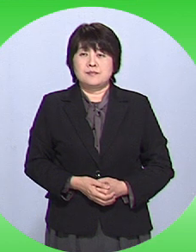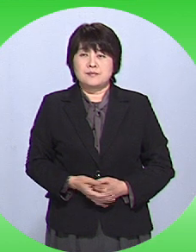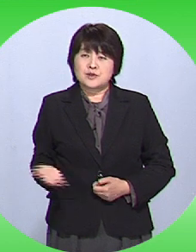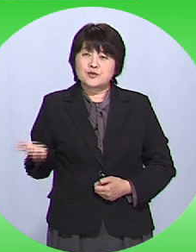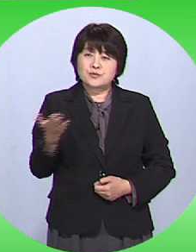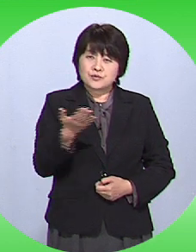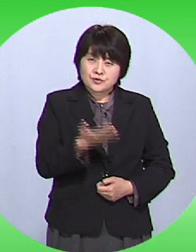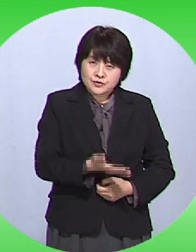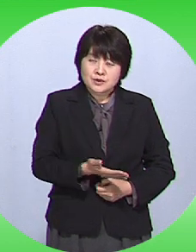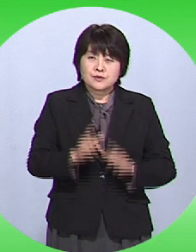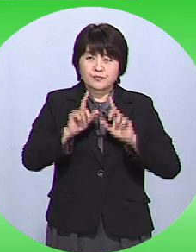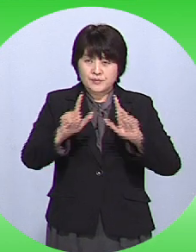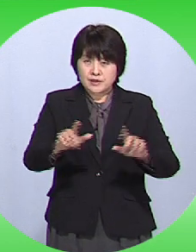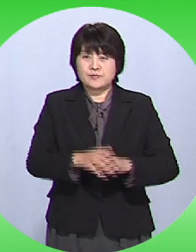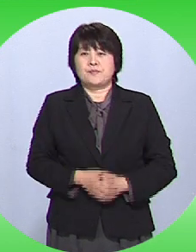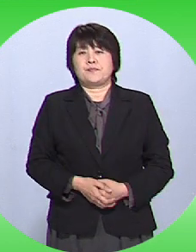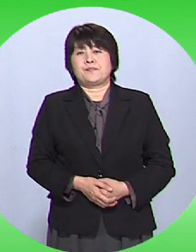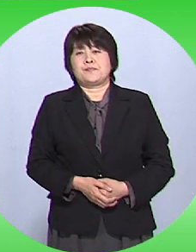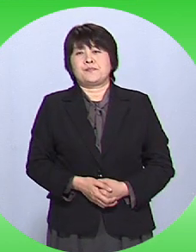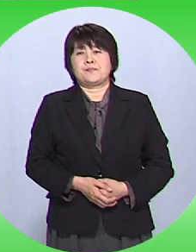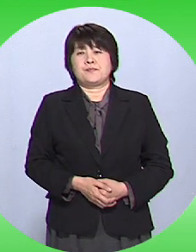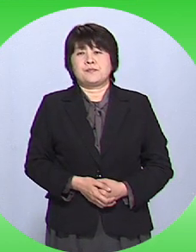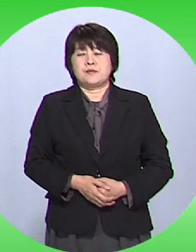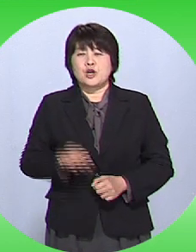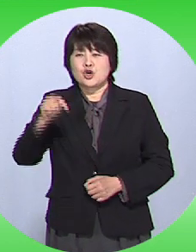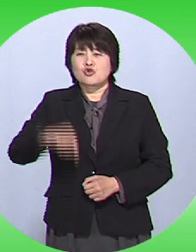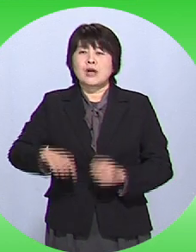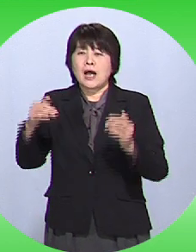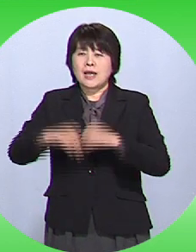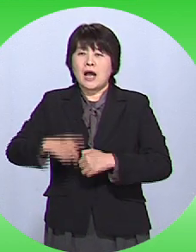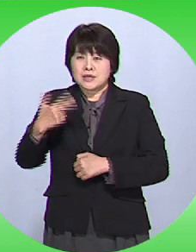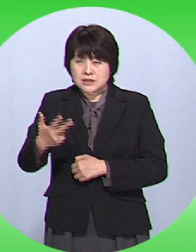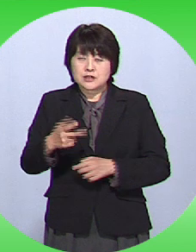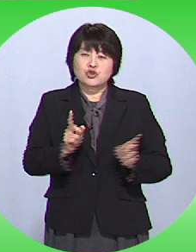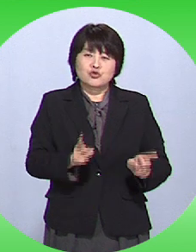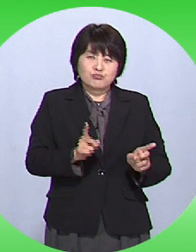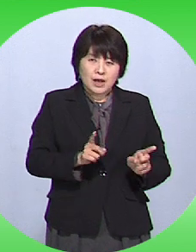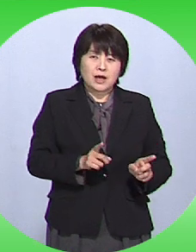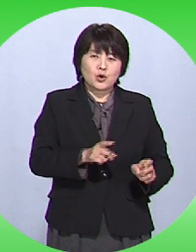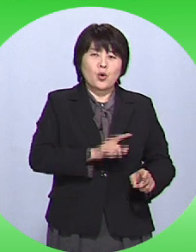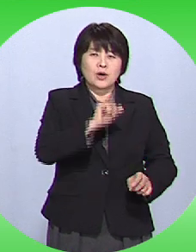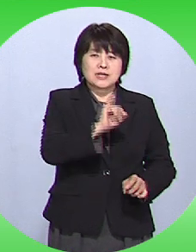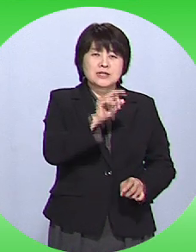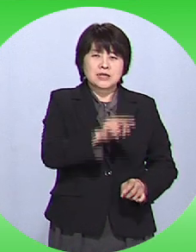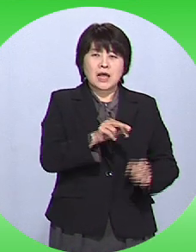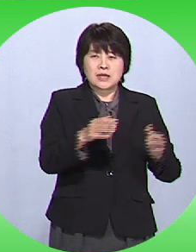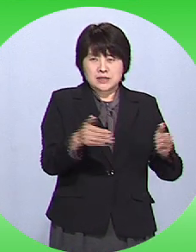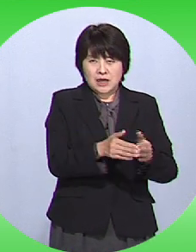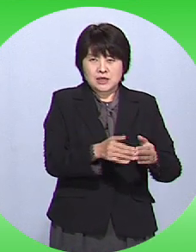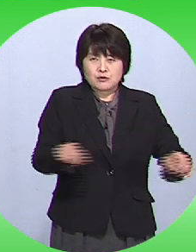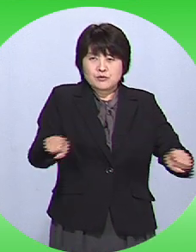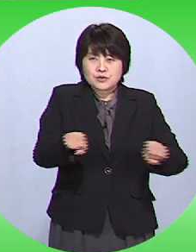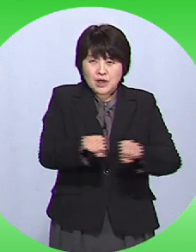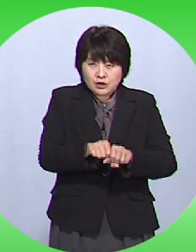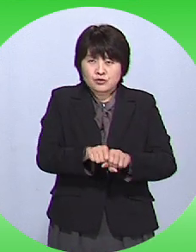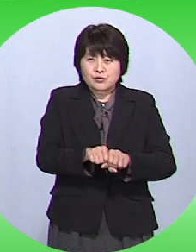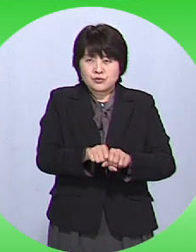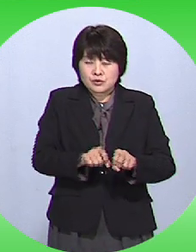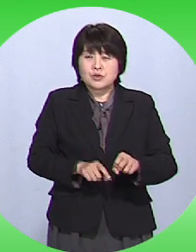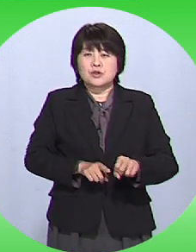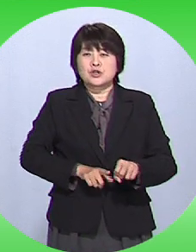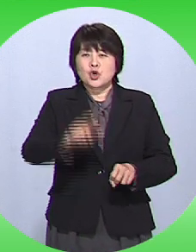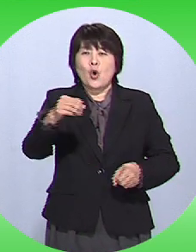続いてのピックアップはこちら。深谷市と群馬県伊勢崎市を結ぶ県道伊勢崎深谷